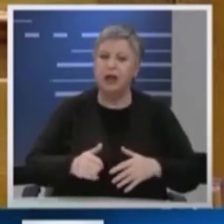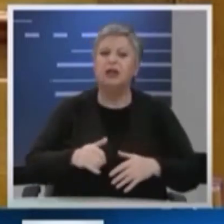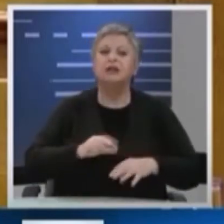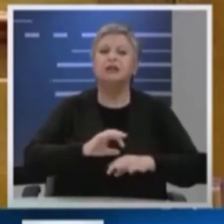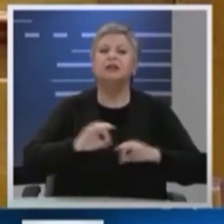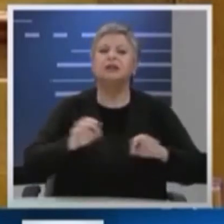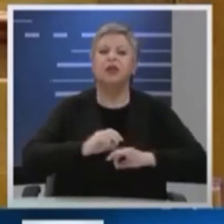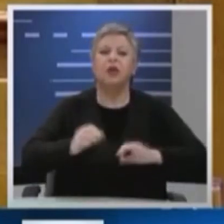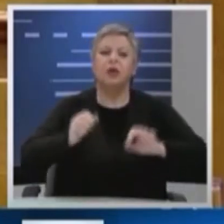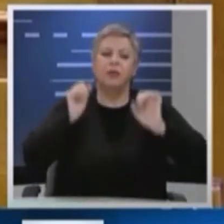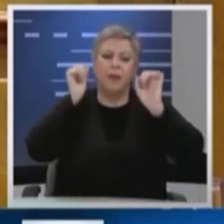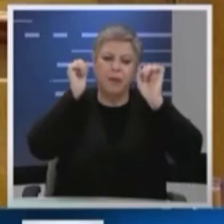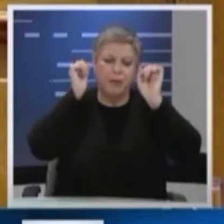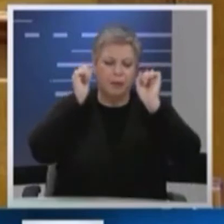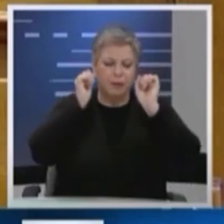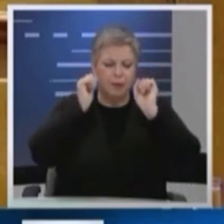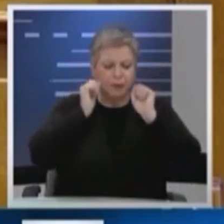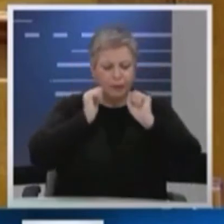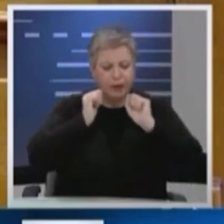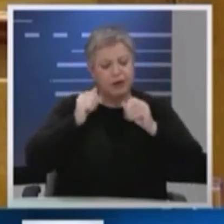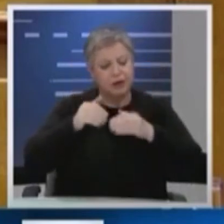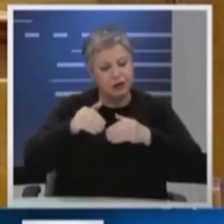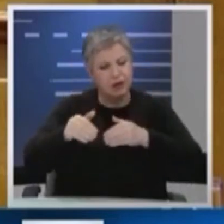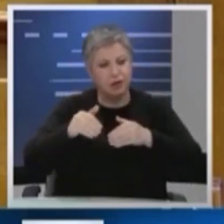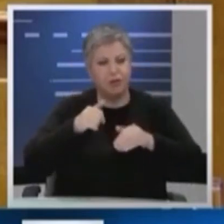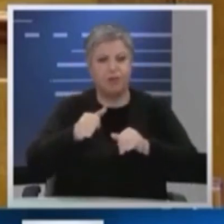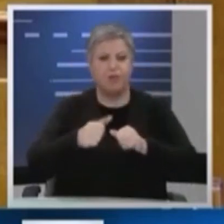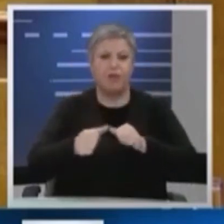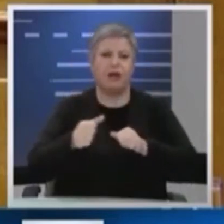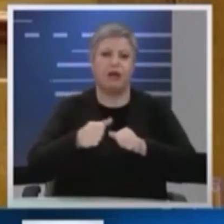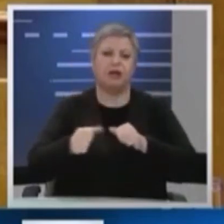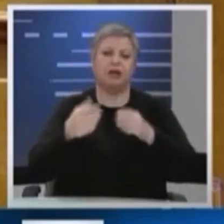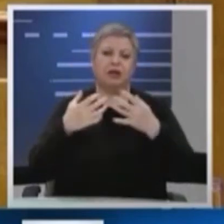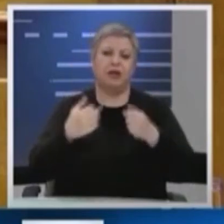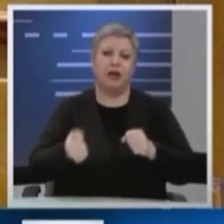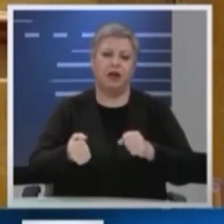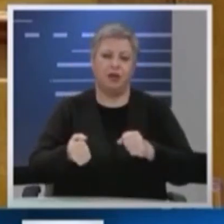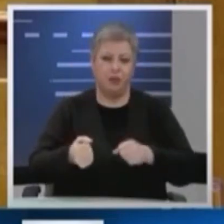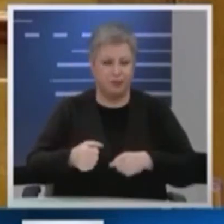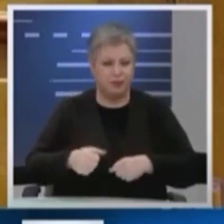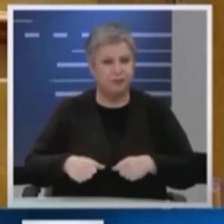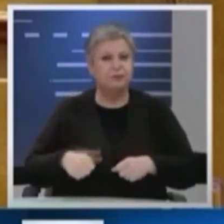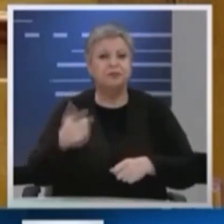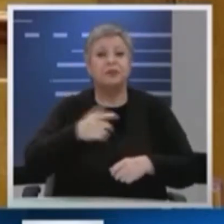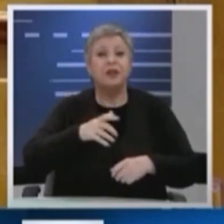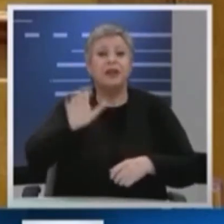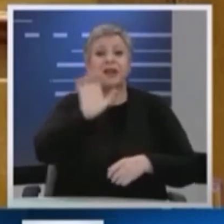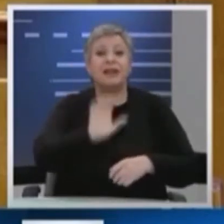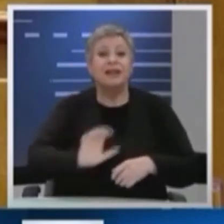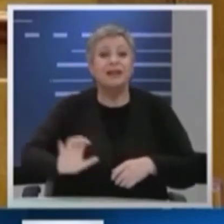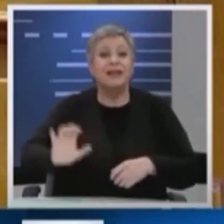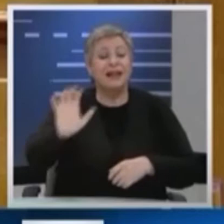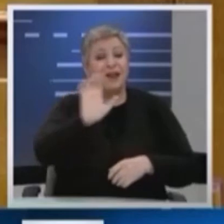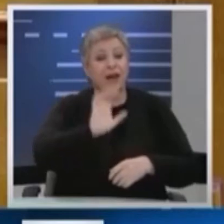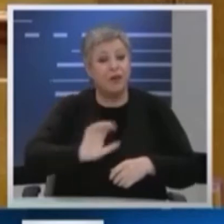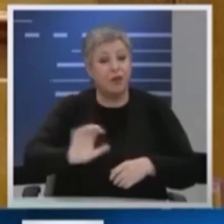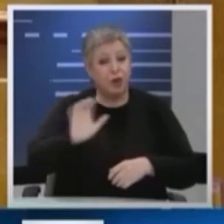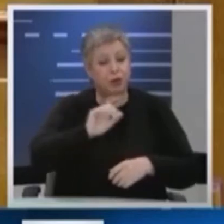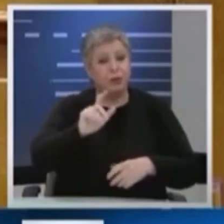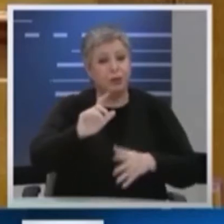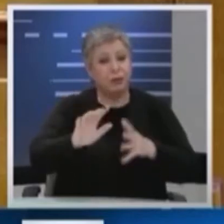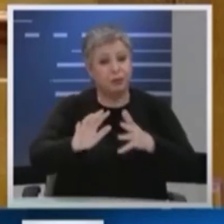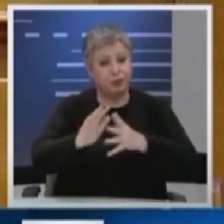το πληρώσει, κύριε Υπουργέ, και τους επόμενους μήνες η χώρα. Σε μια Ευρώπη που όταν βίωνε υψηλούς ρυθμούς